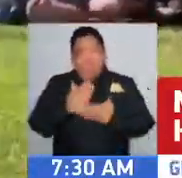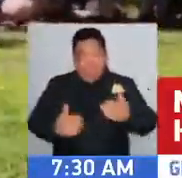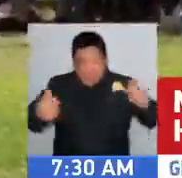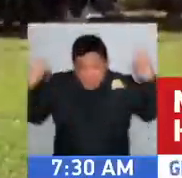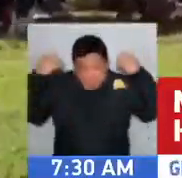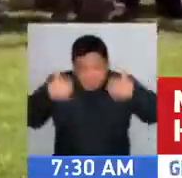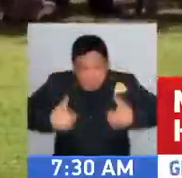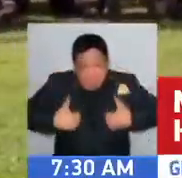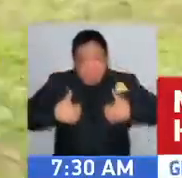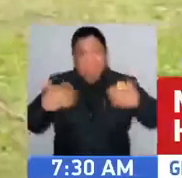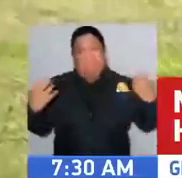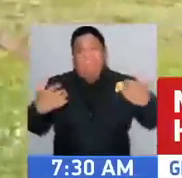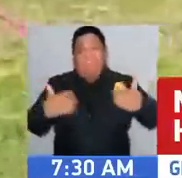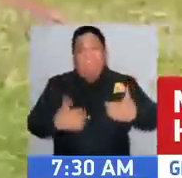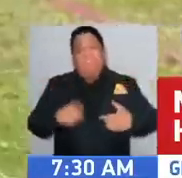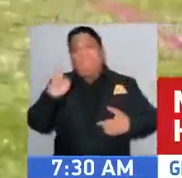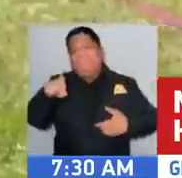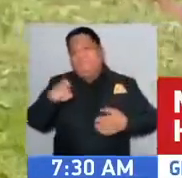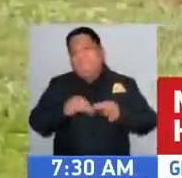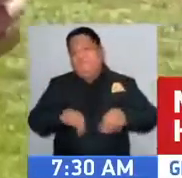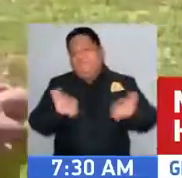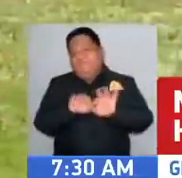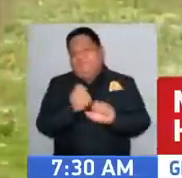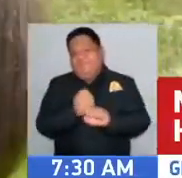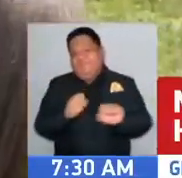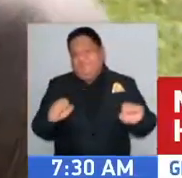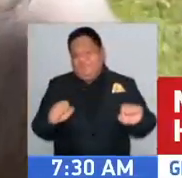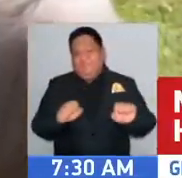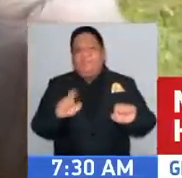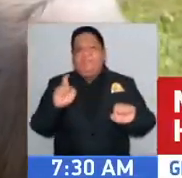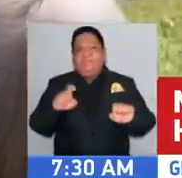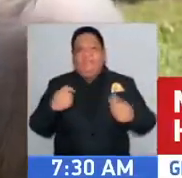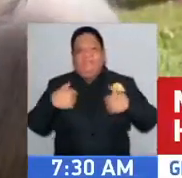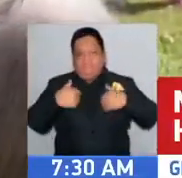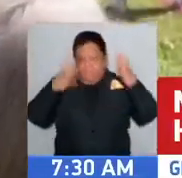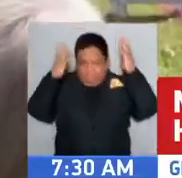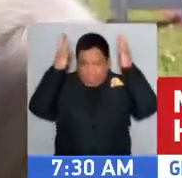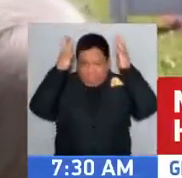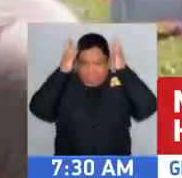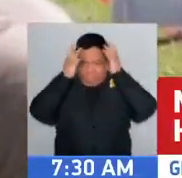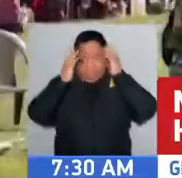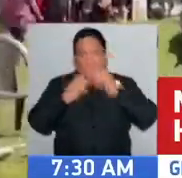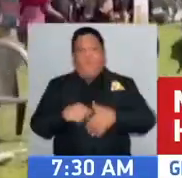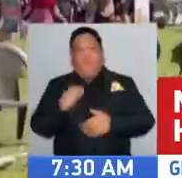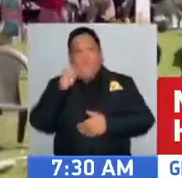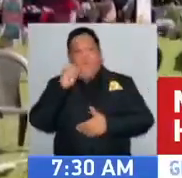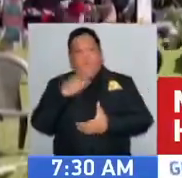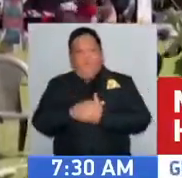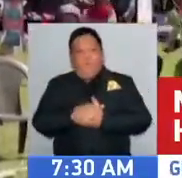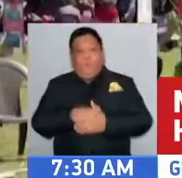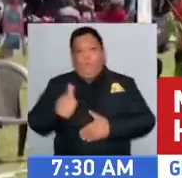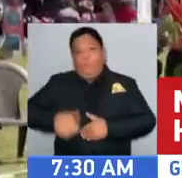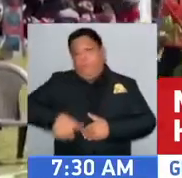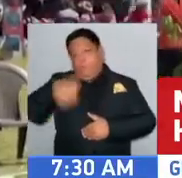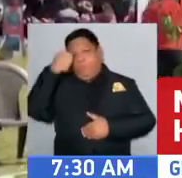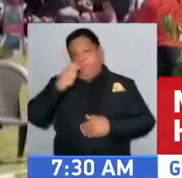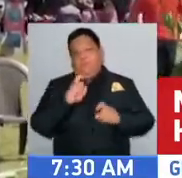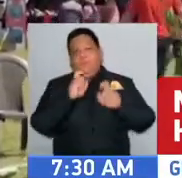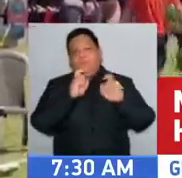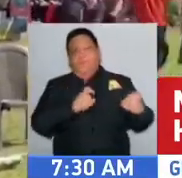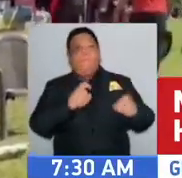dapat safe. Kaya naman may suot na helmet ang mga misis. Ang nanalo, binigyan ng beer na kasimbigat ng kanyang